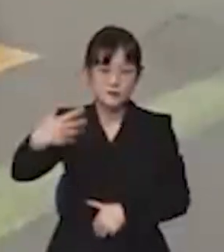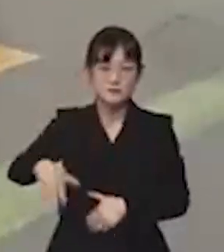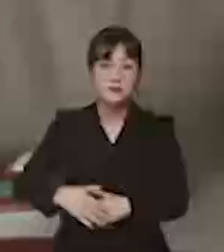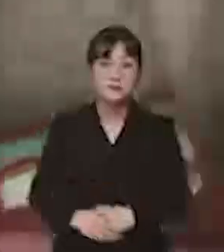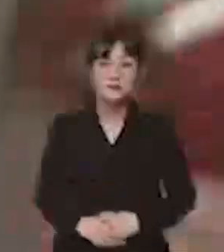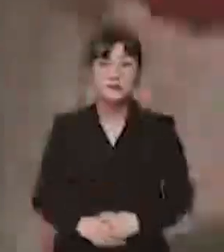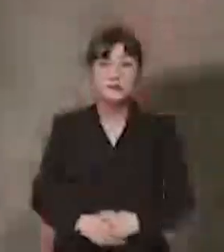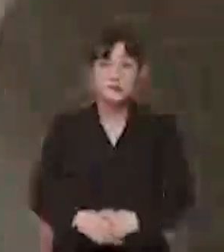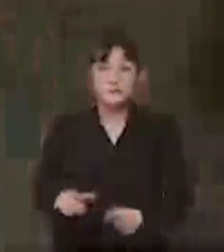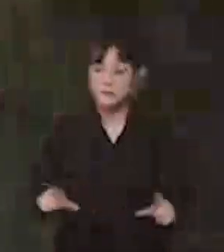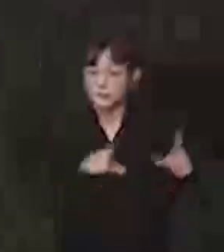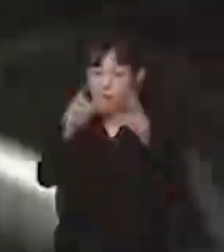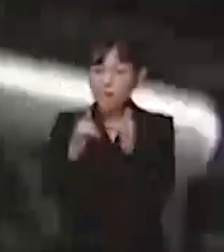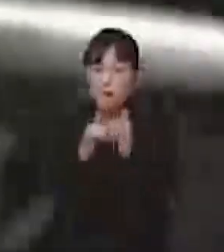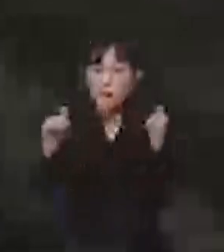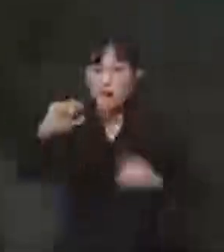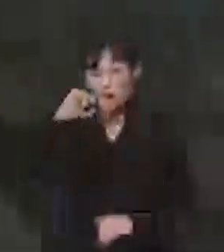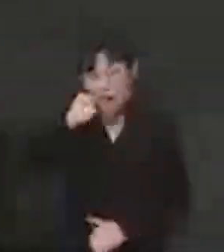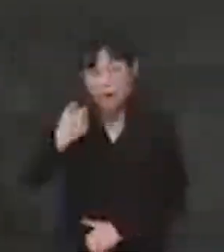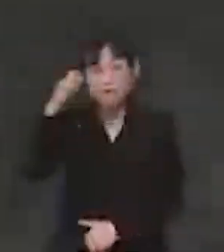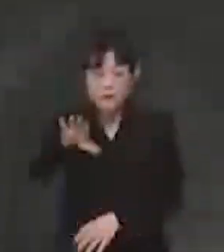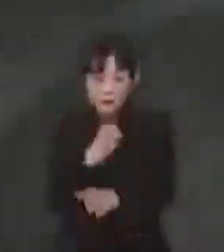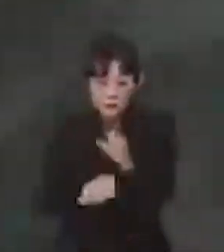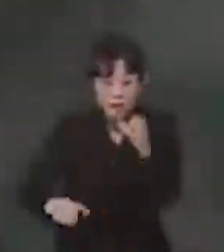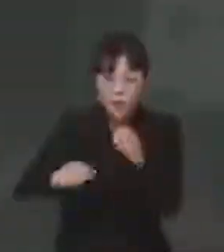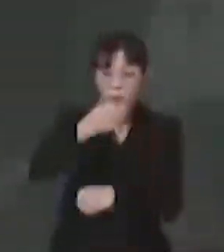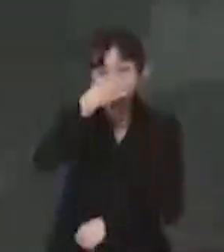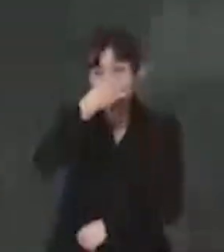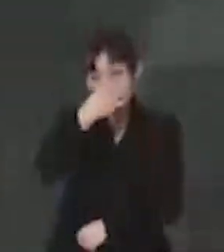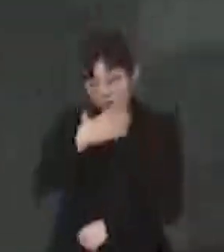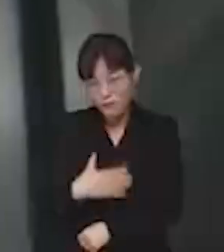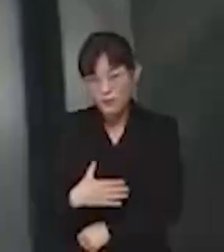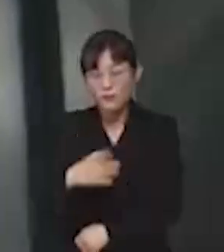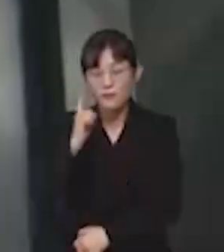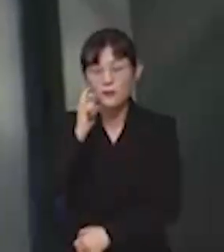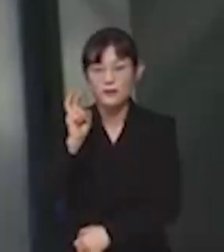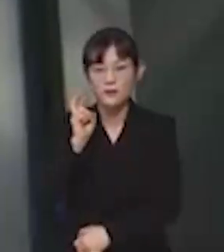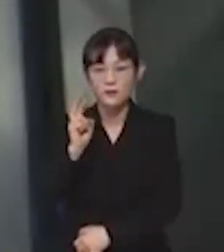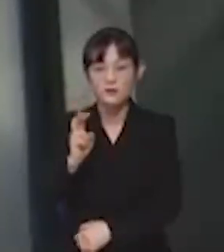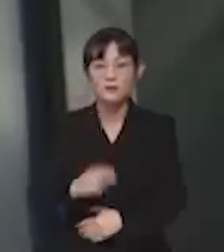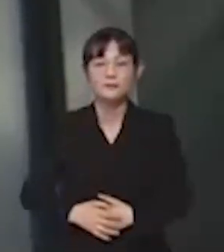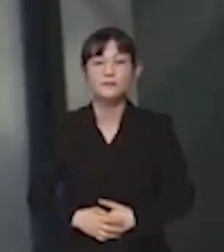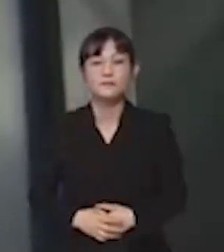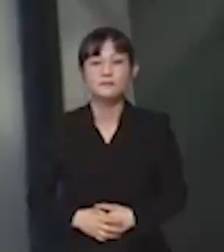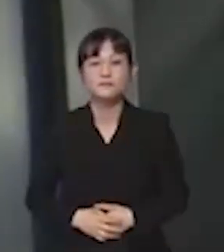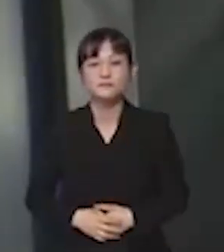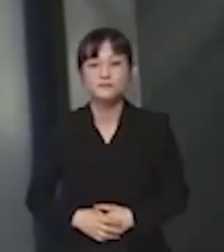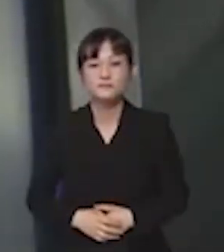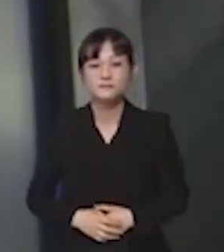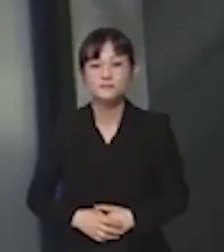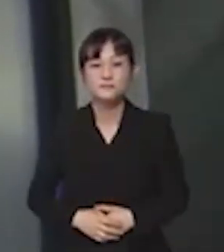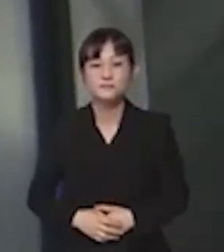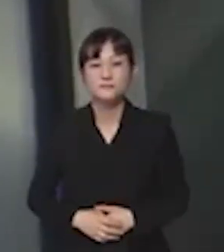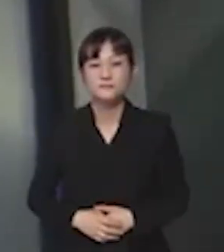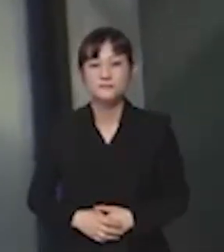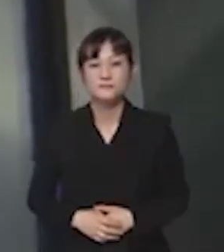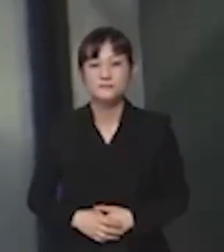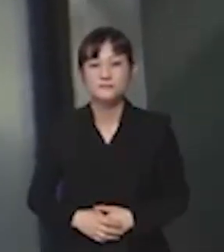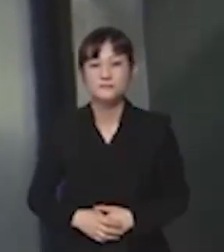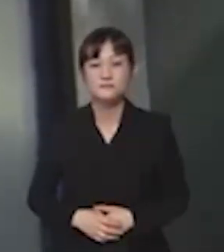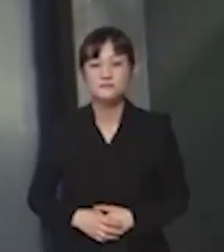가뜩이나 어려운 서민들의 살림살이가 더 팍팍해지는 것은 아닌지 우려가 커지고 있습니다 KBC